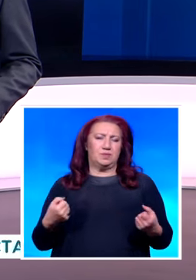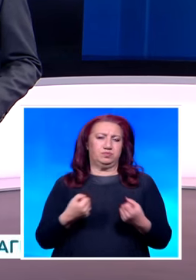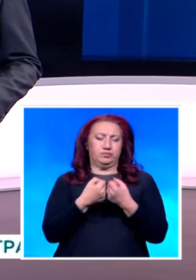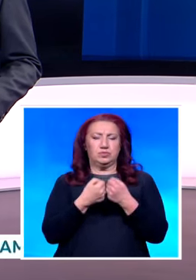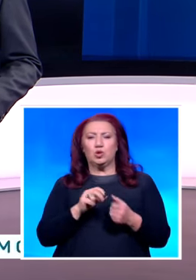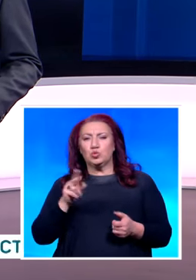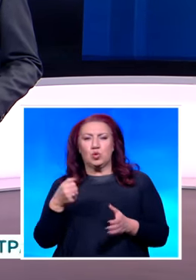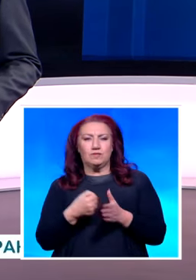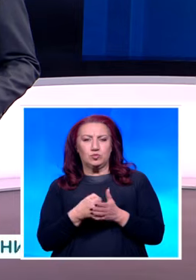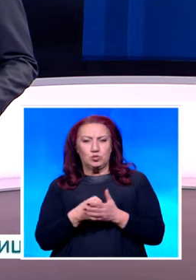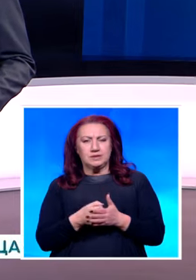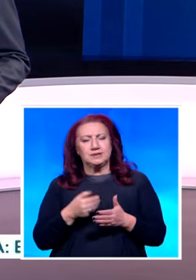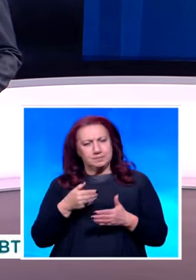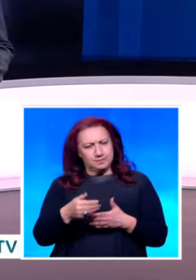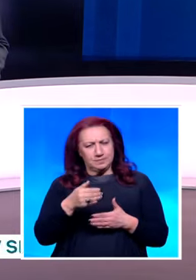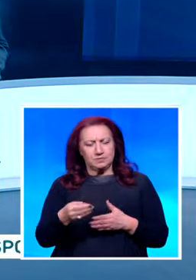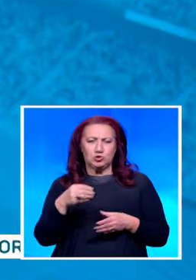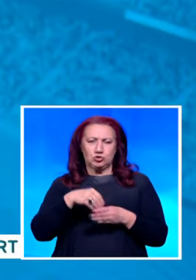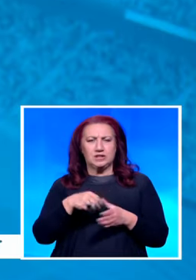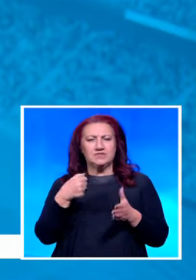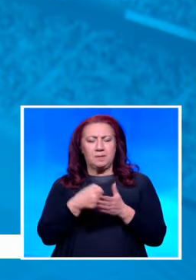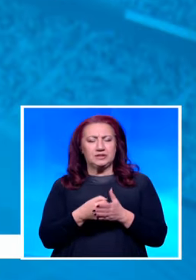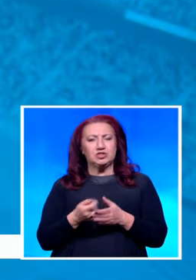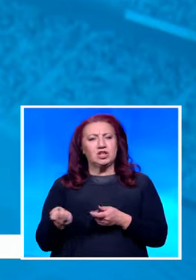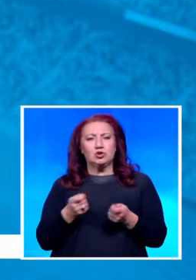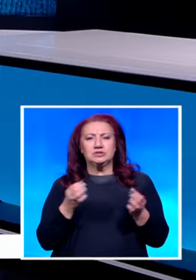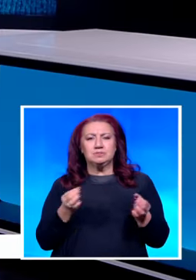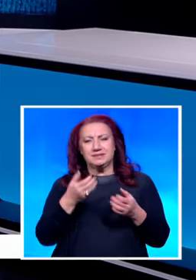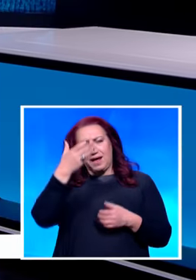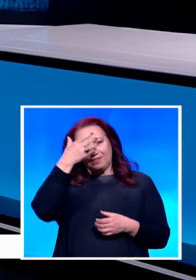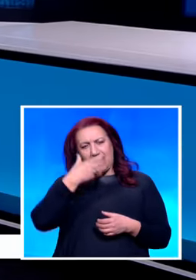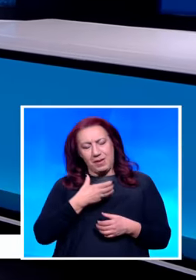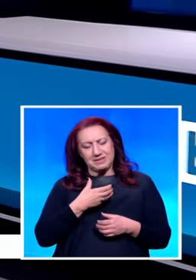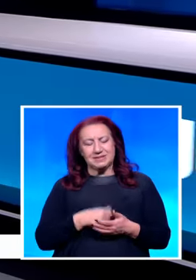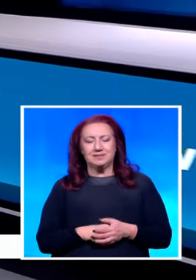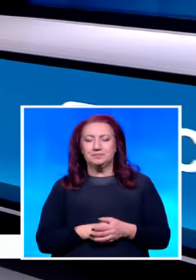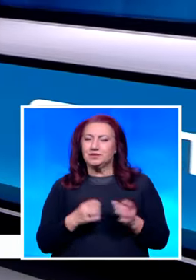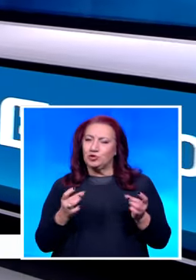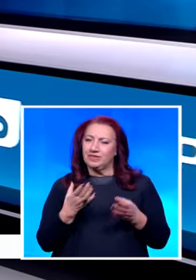няколко седмици със специална маска. BTV новините продължават. Приятна вечер!